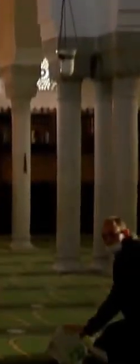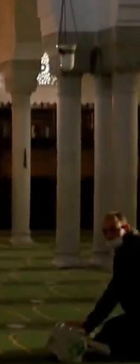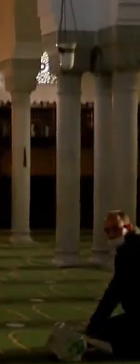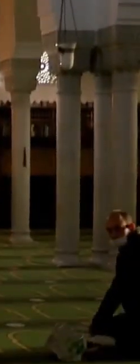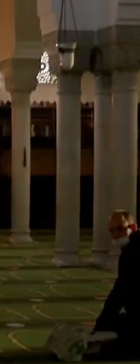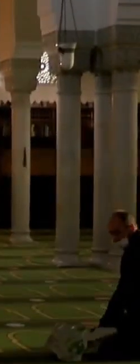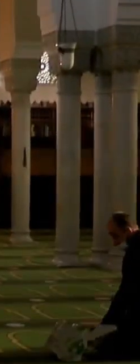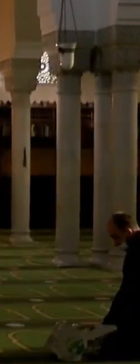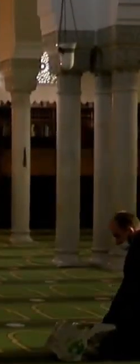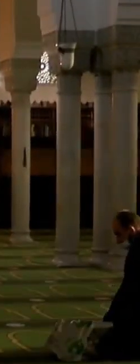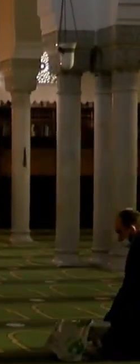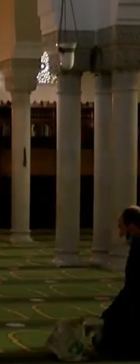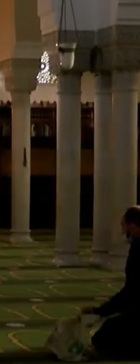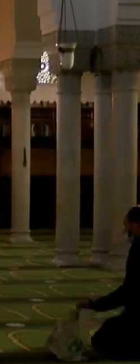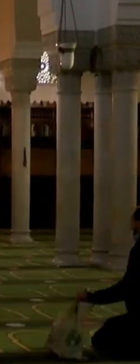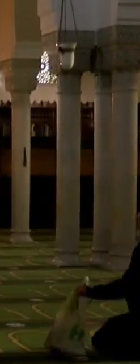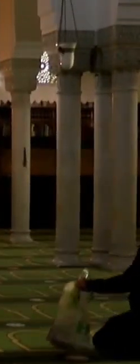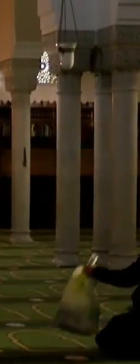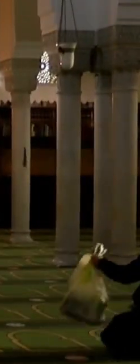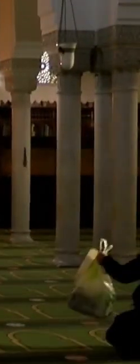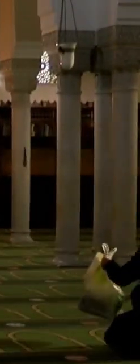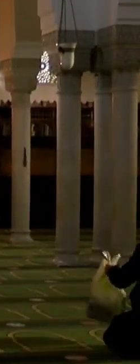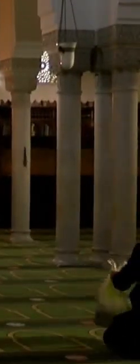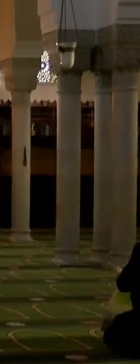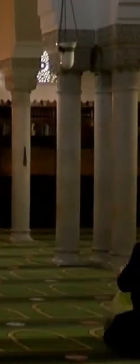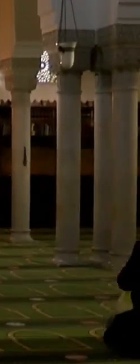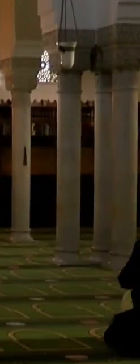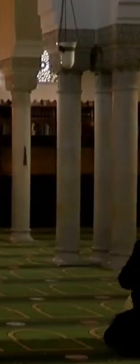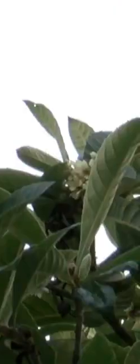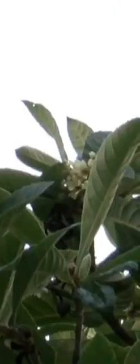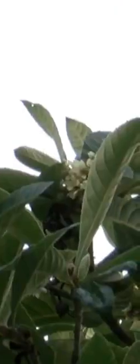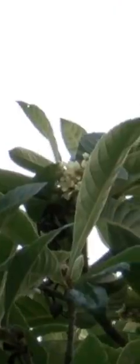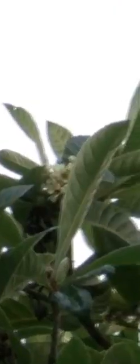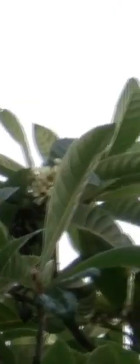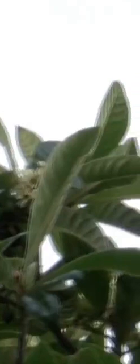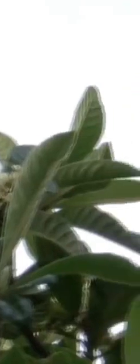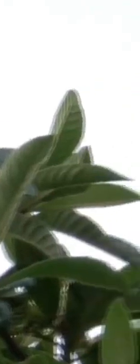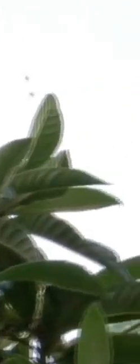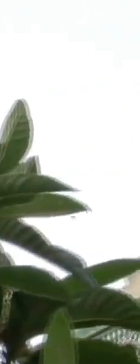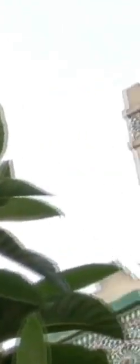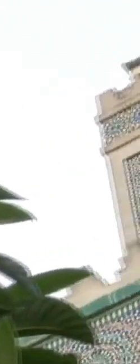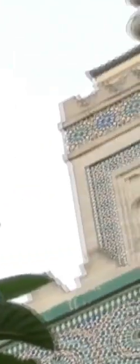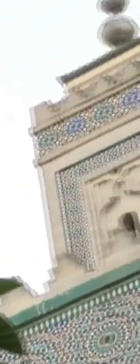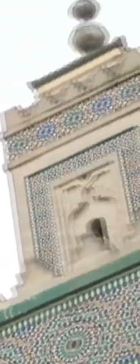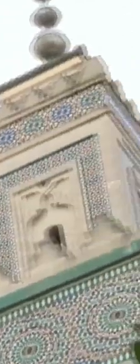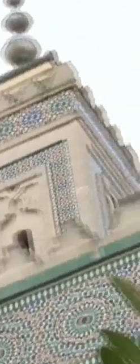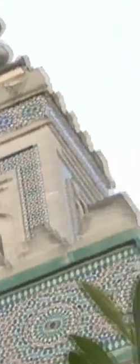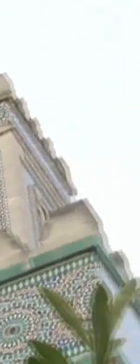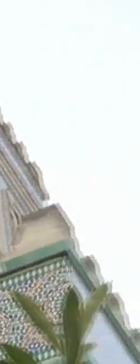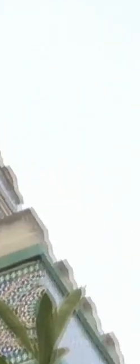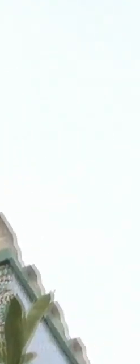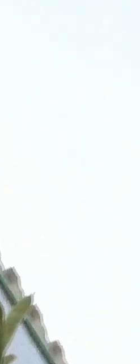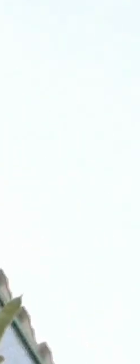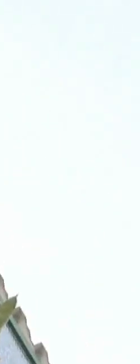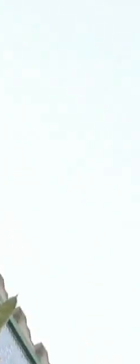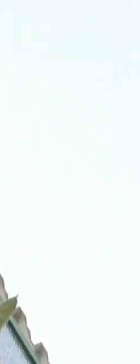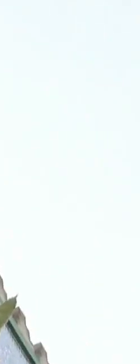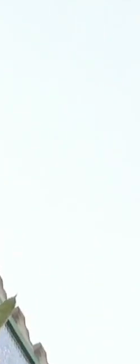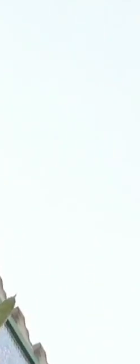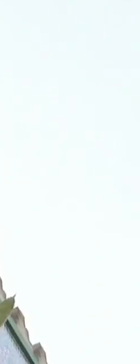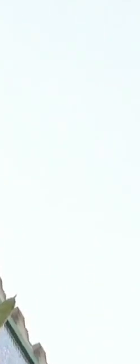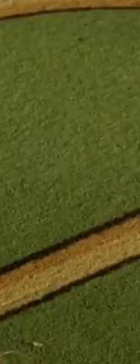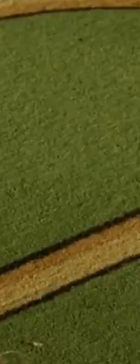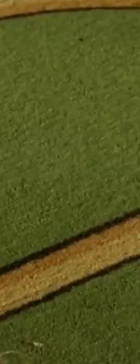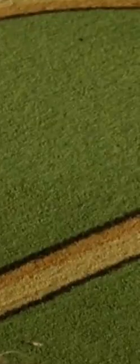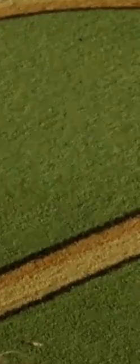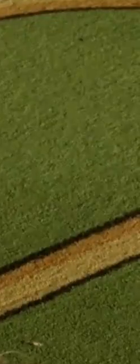أو الكنائس، اليوم الفعل أصبح ضد بعض المساجد، وبالتالي يعني يتطلب هذا، وهذا ما ذكره